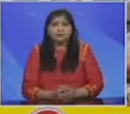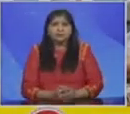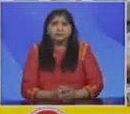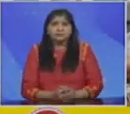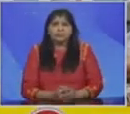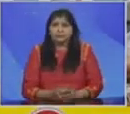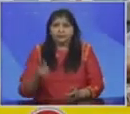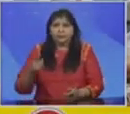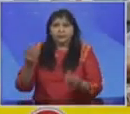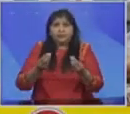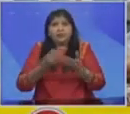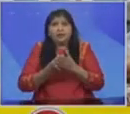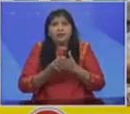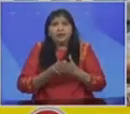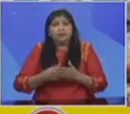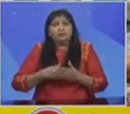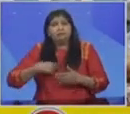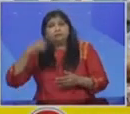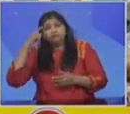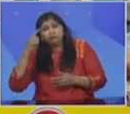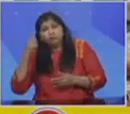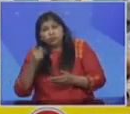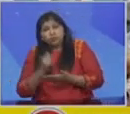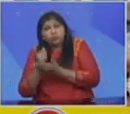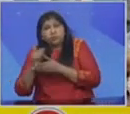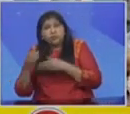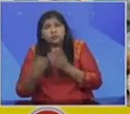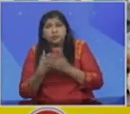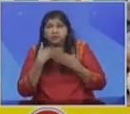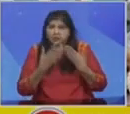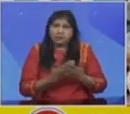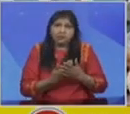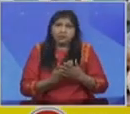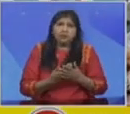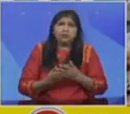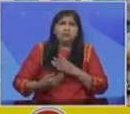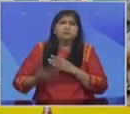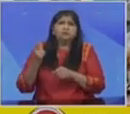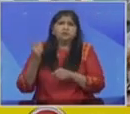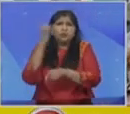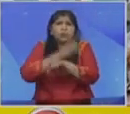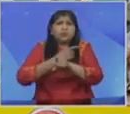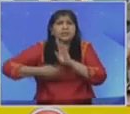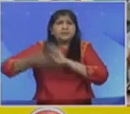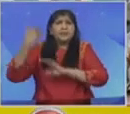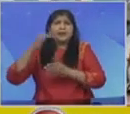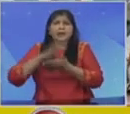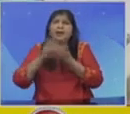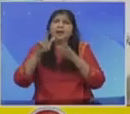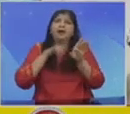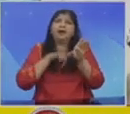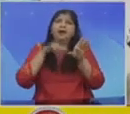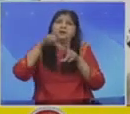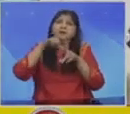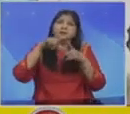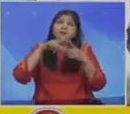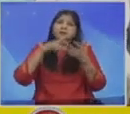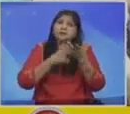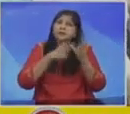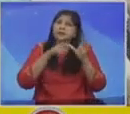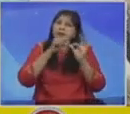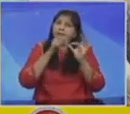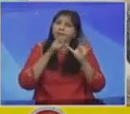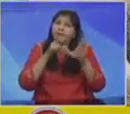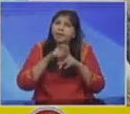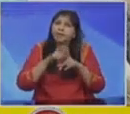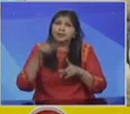फिर भी वे हमें सोचने पर मजबूर कर देते हैं। कुछ दिन पहले हैदराबाद की अपर्णा रेड्डी जी ने मुझसे ऐसा